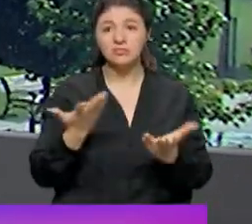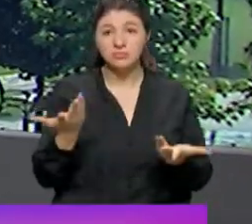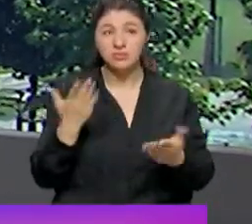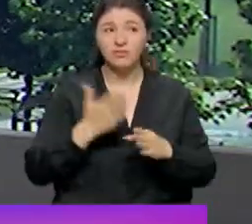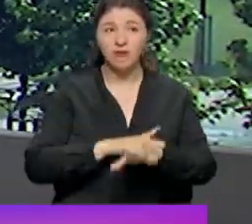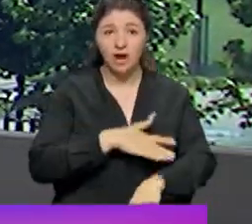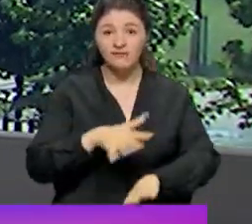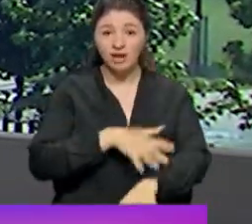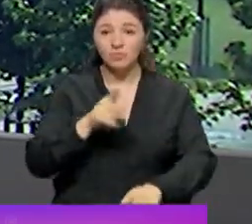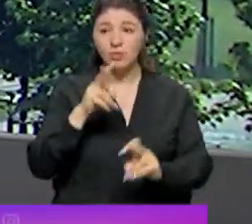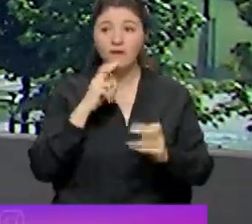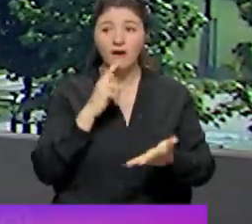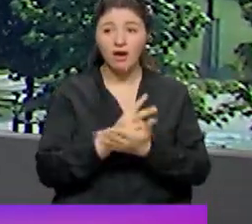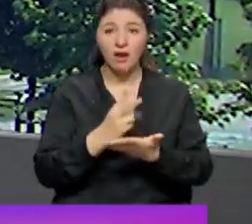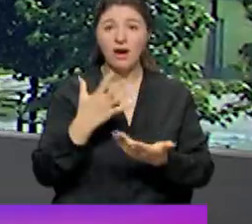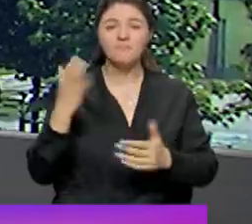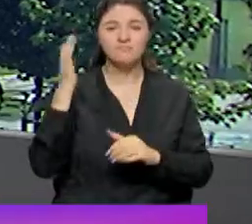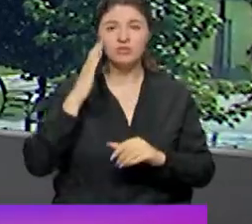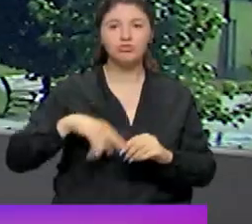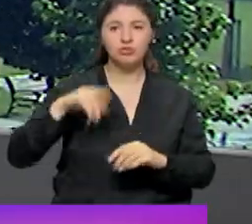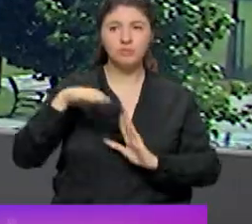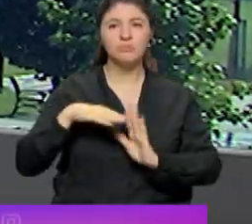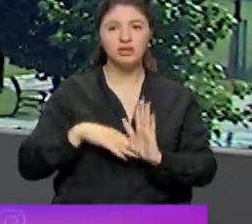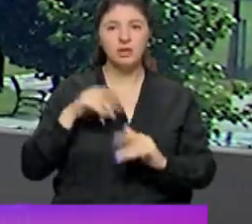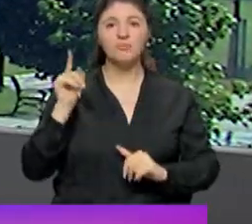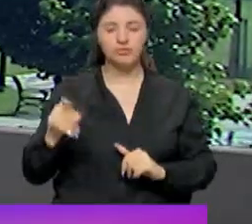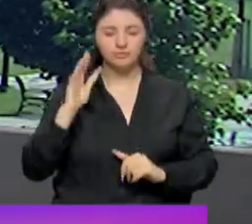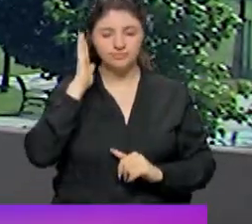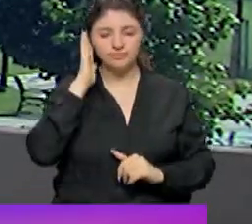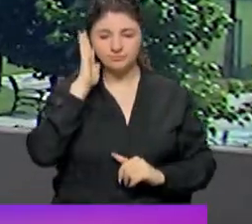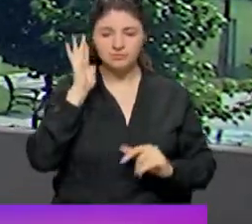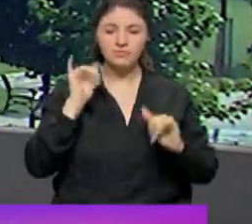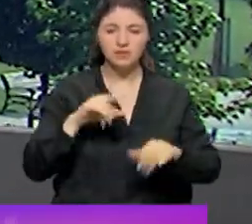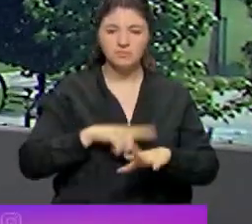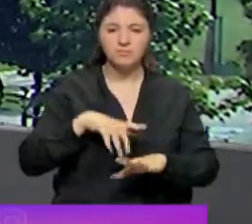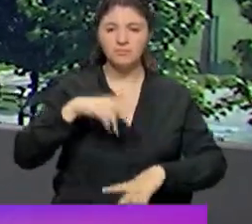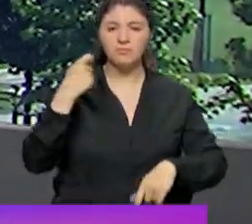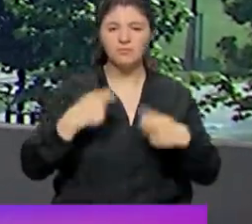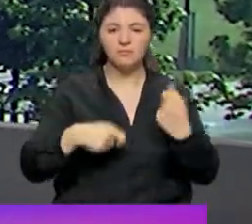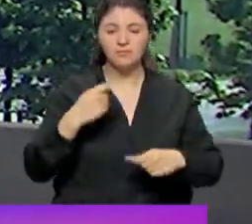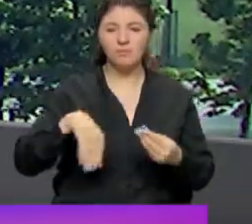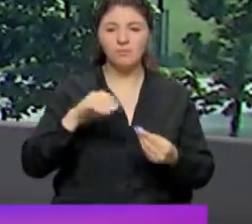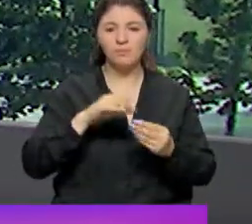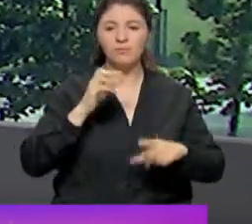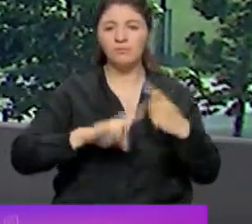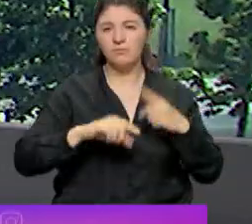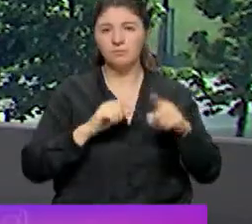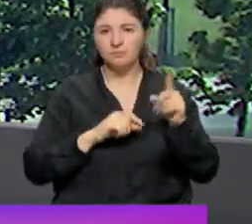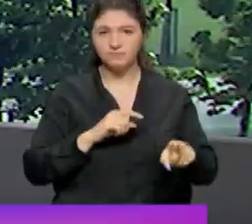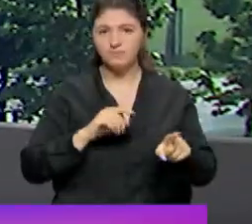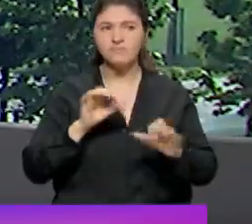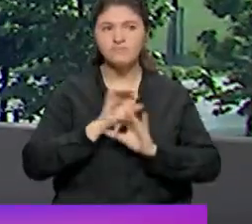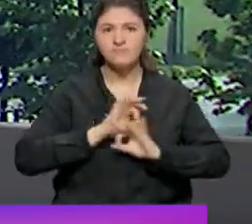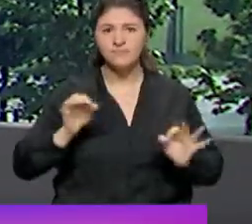valiliklerin bu konudaki kararları ana Gündem maddemiz bu aynı zamanda Merkez Bankası'nın faiz politikası